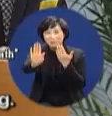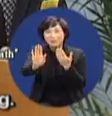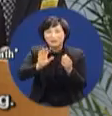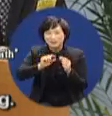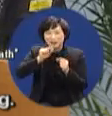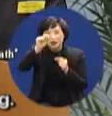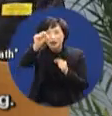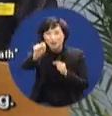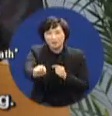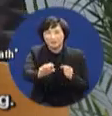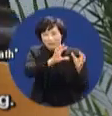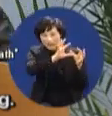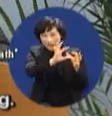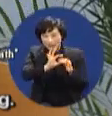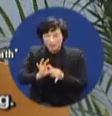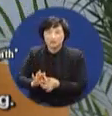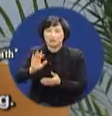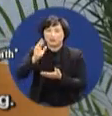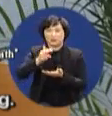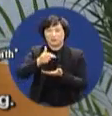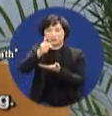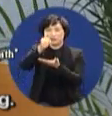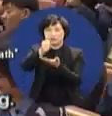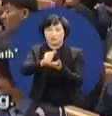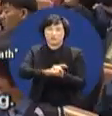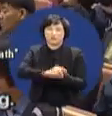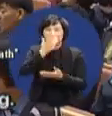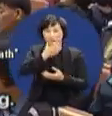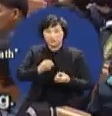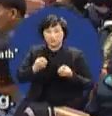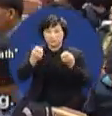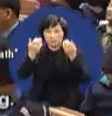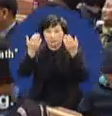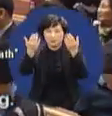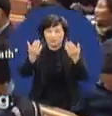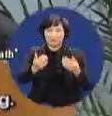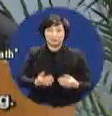영원히 되어지기를 주님의 이름으로 축복합니다.